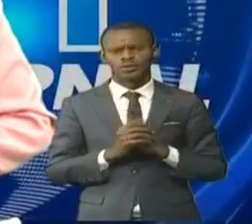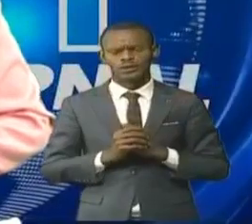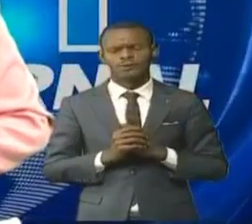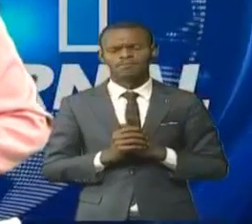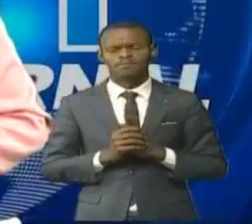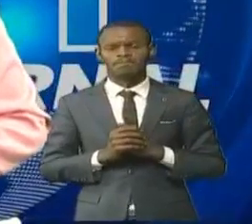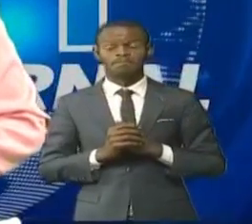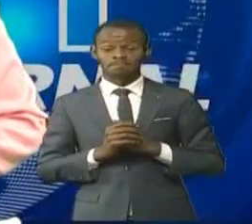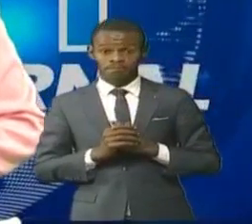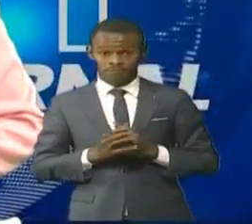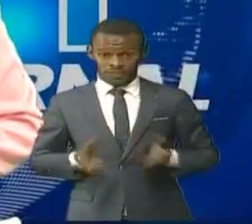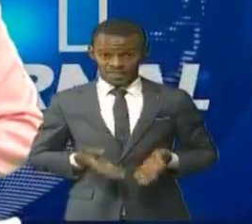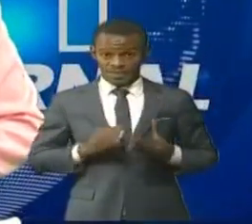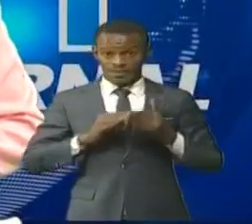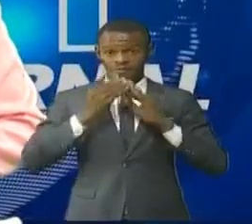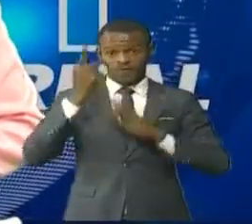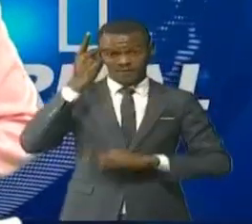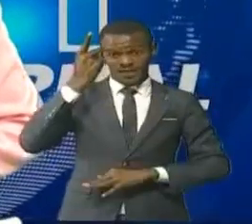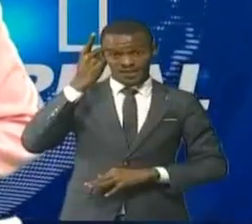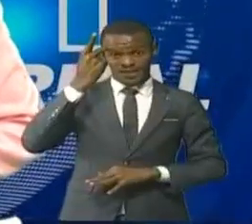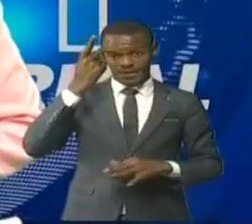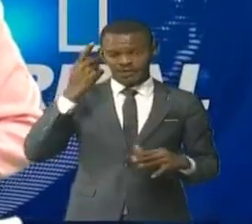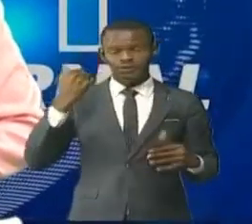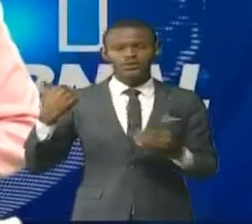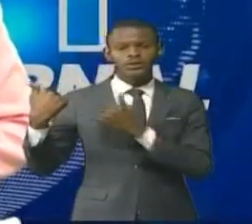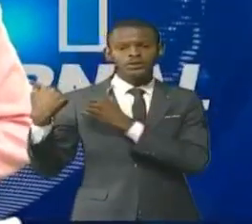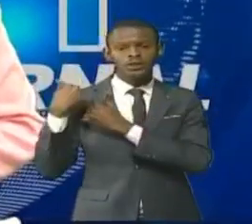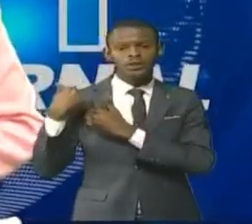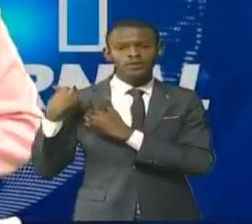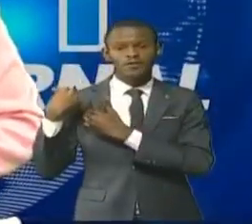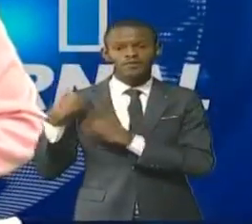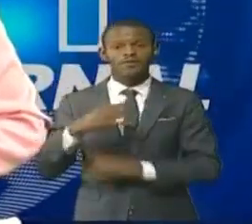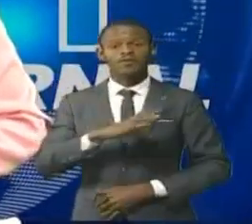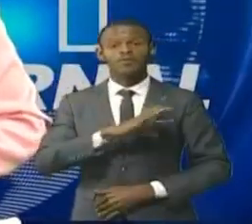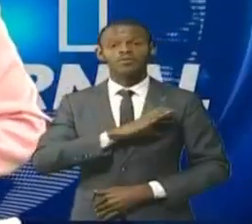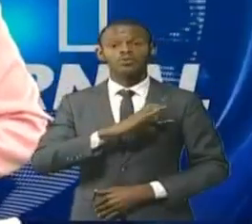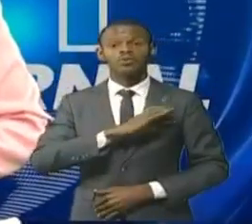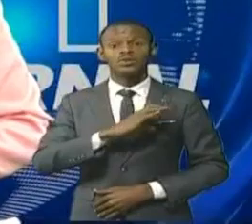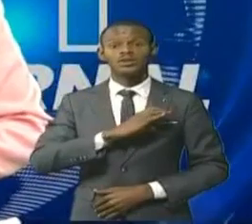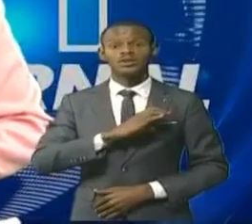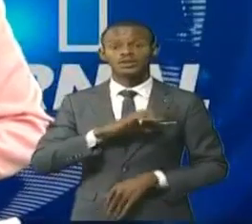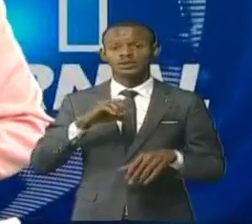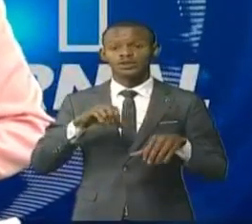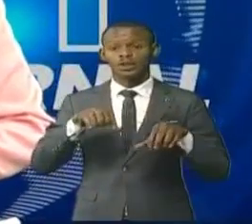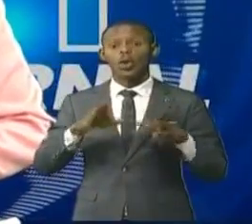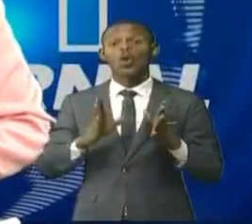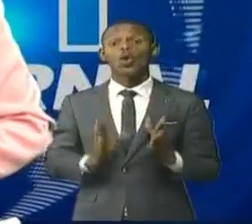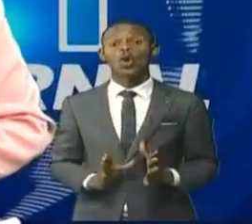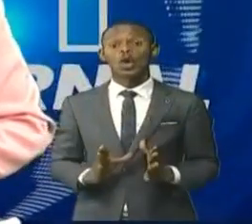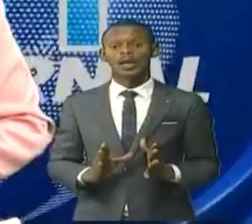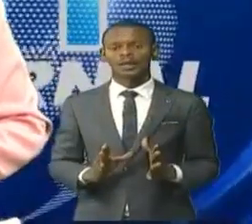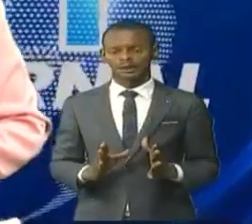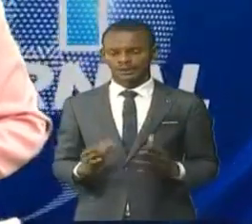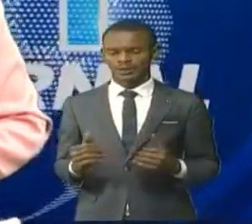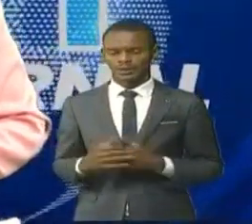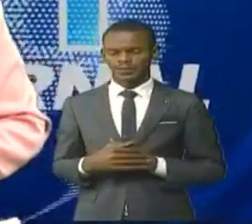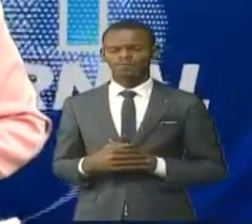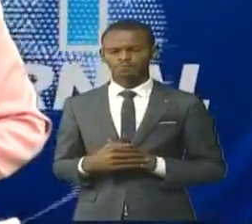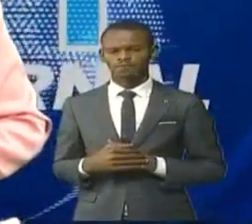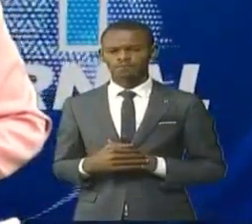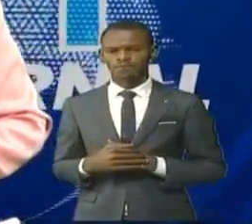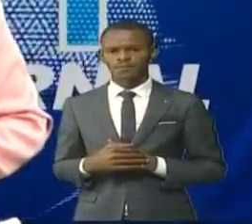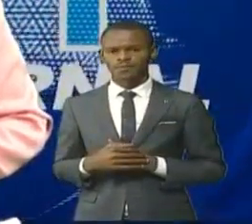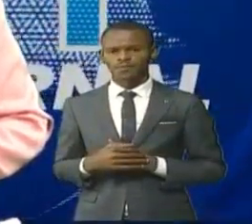À Kinshasa, le chef de la police congolaise, ville de Kinshasa, le général Silvano Kasongo a effectué une visite